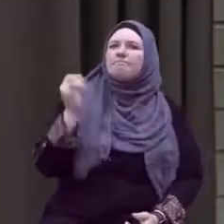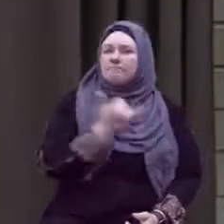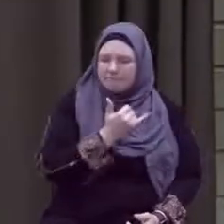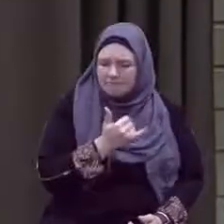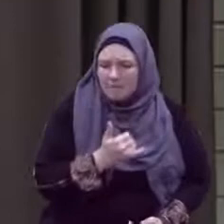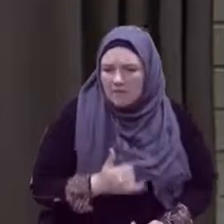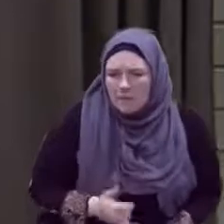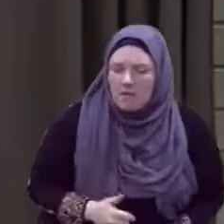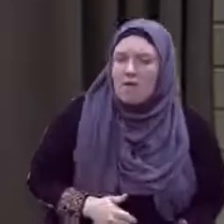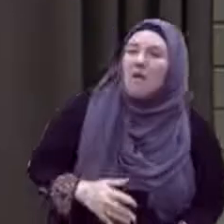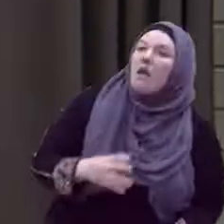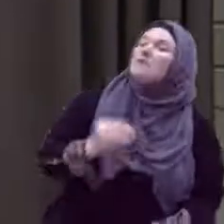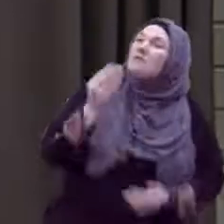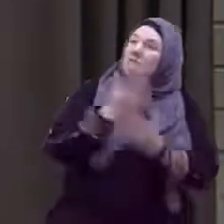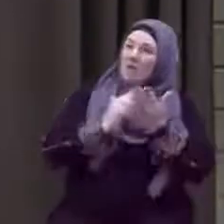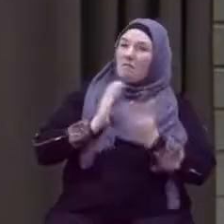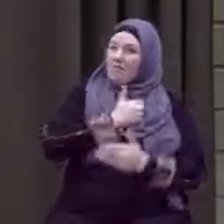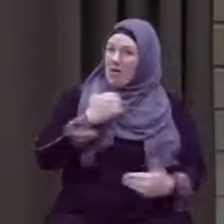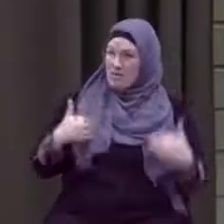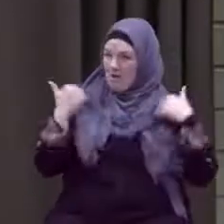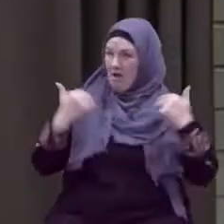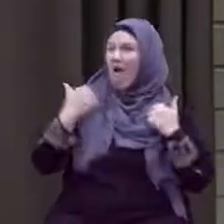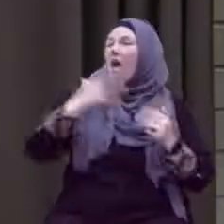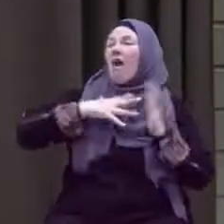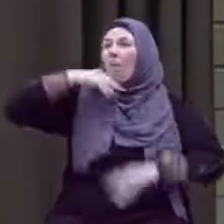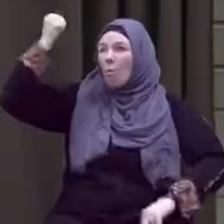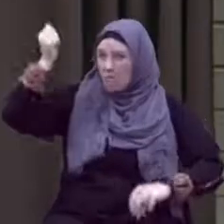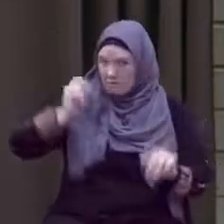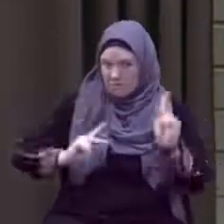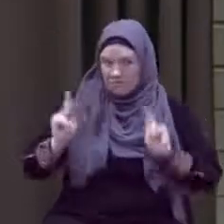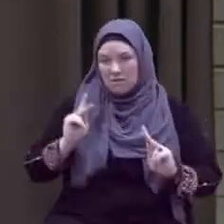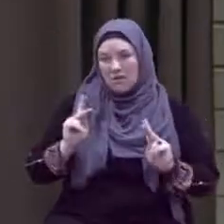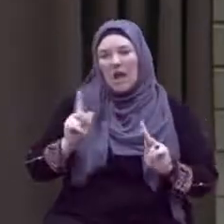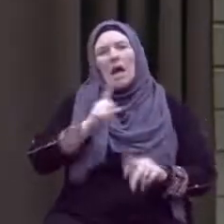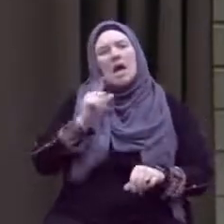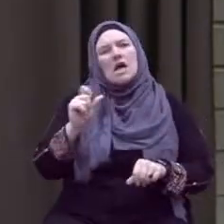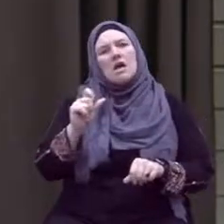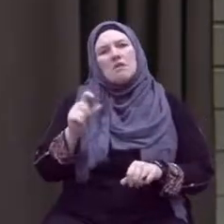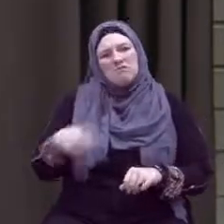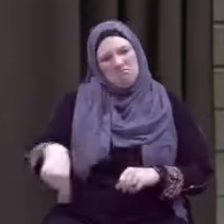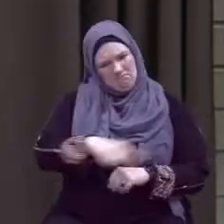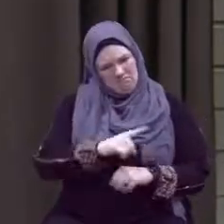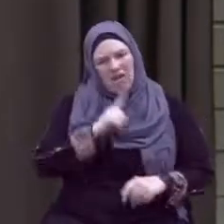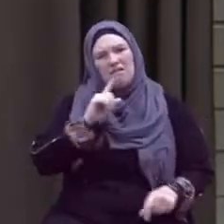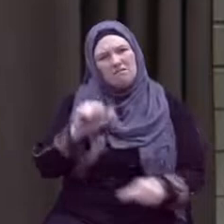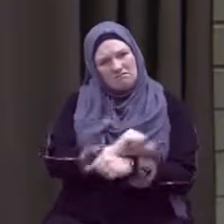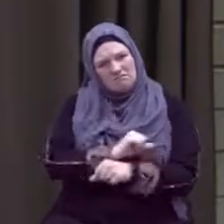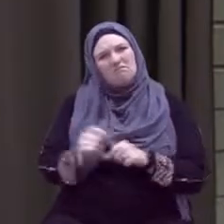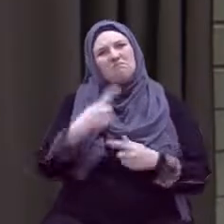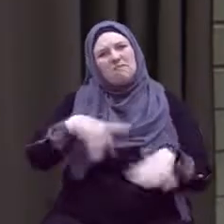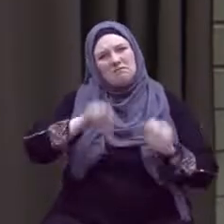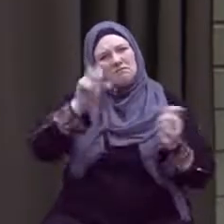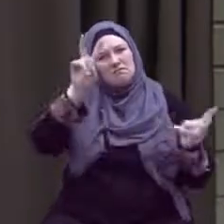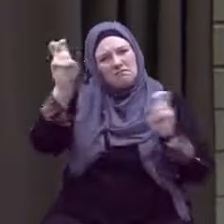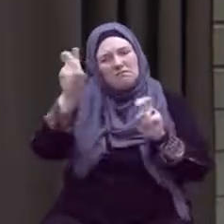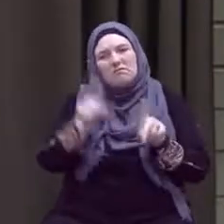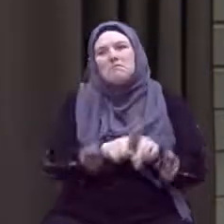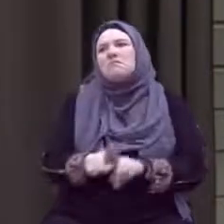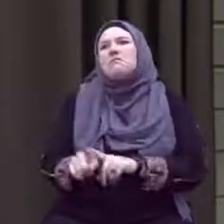الذين آمنوا. And some of our young and old are actually taking those issues